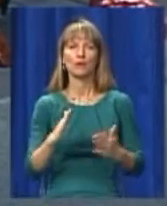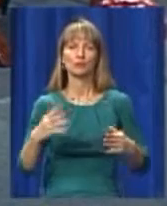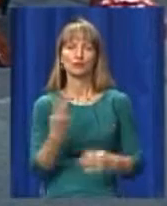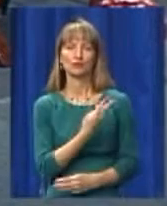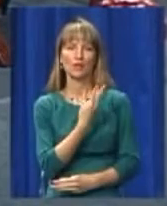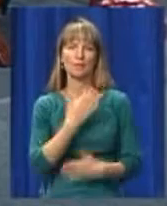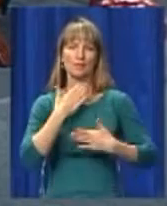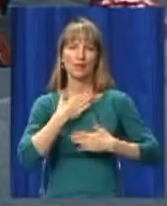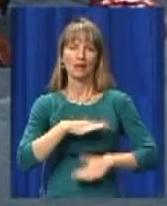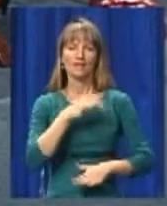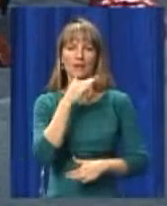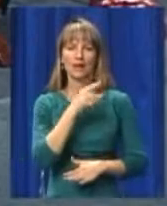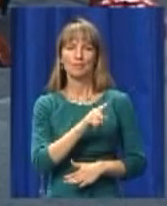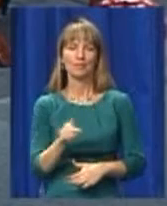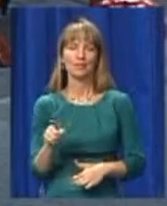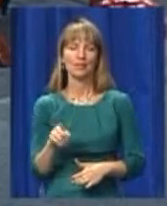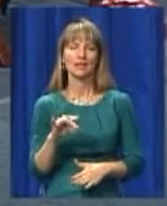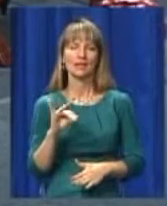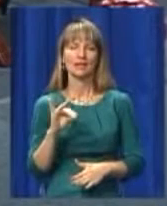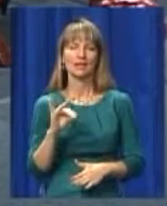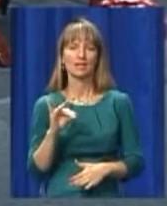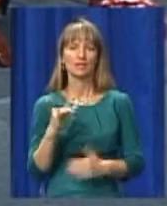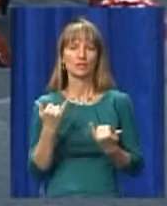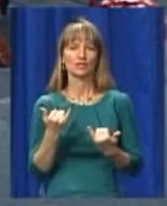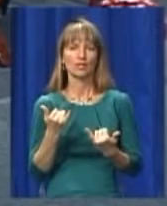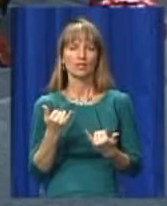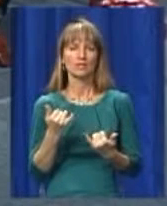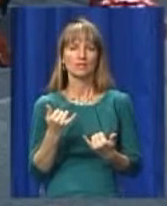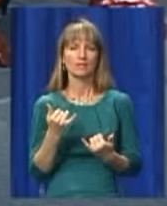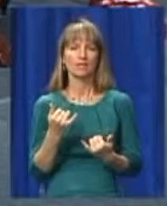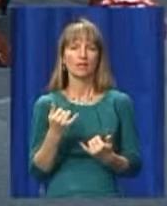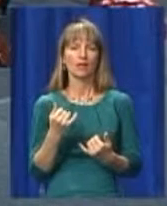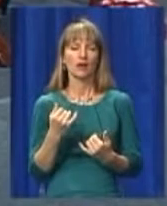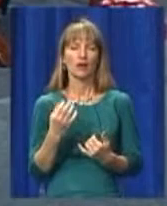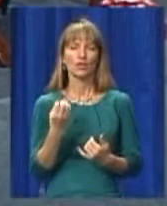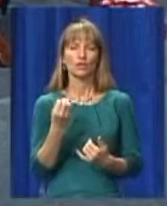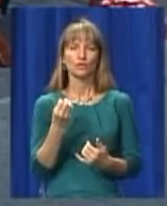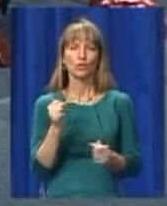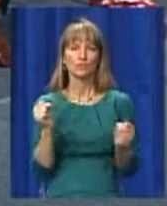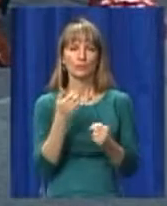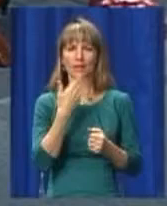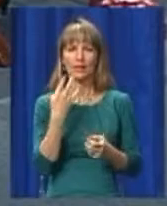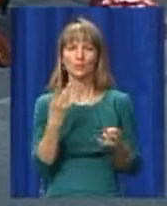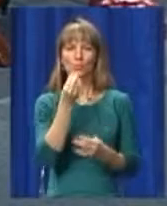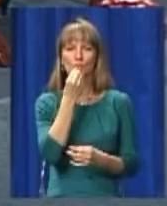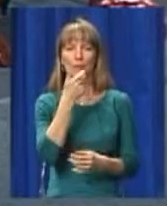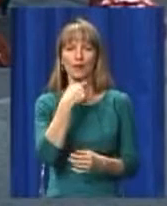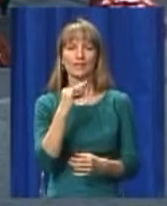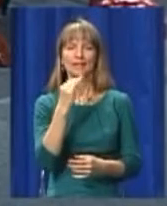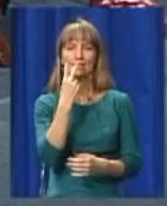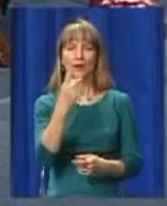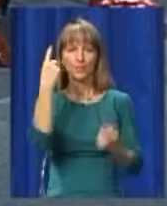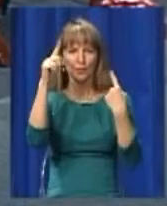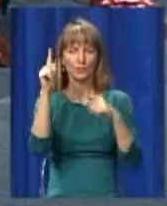бажаємо приємних моментів. Главное, сейчас не очень холодно, поэтому можно есть мороженое. Наїдайтесь поскорее. І дивіться